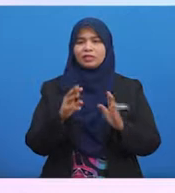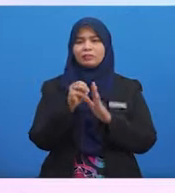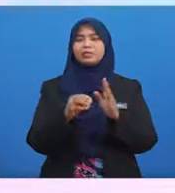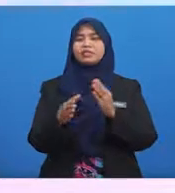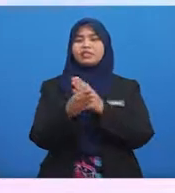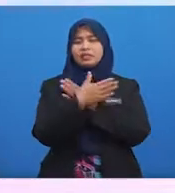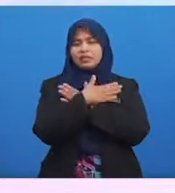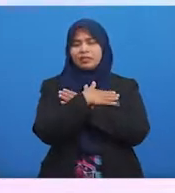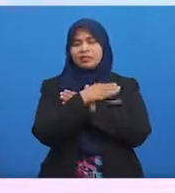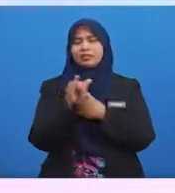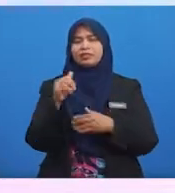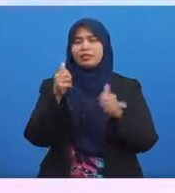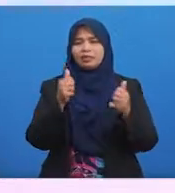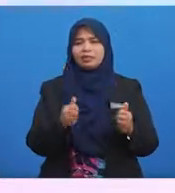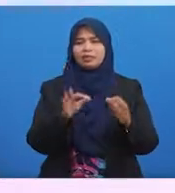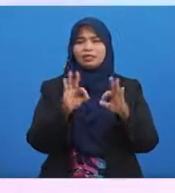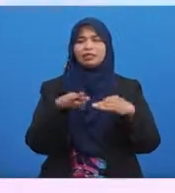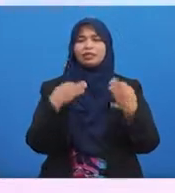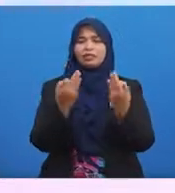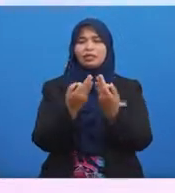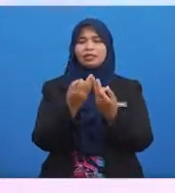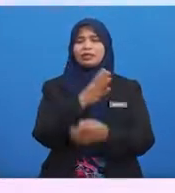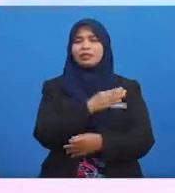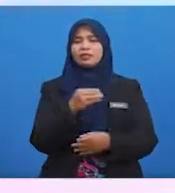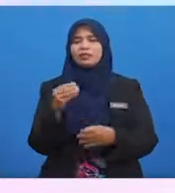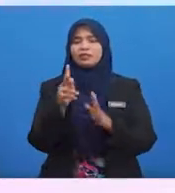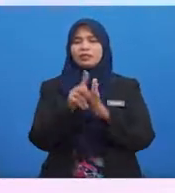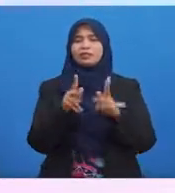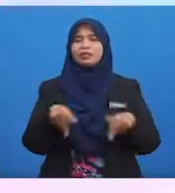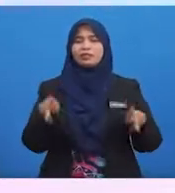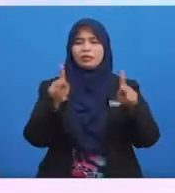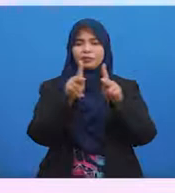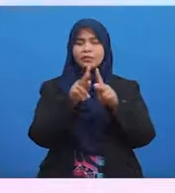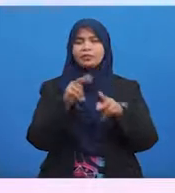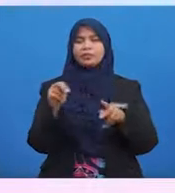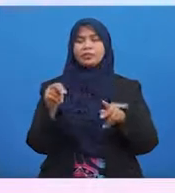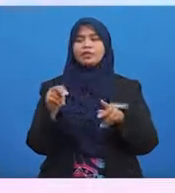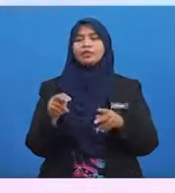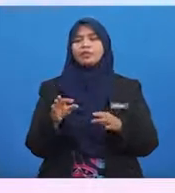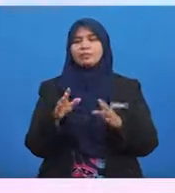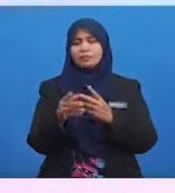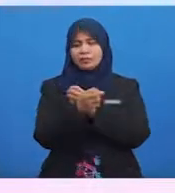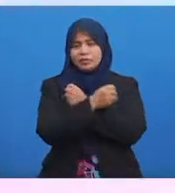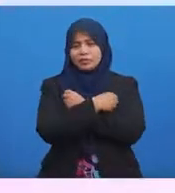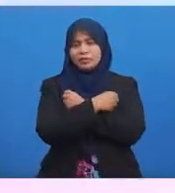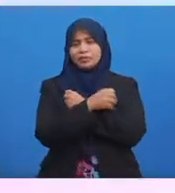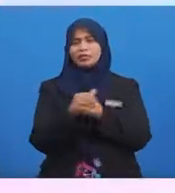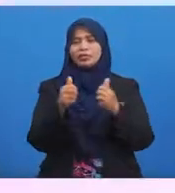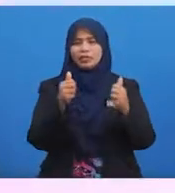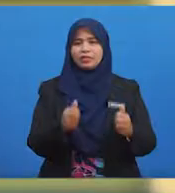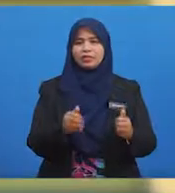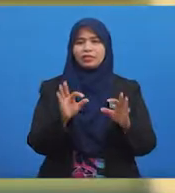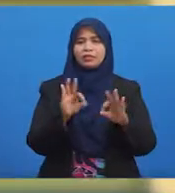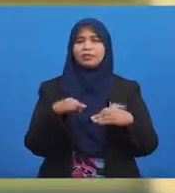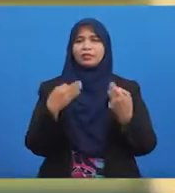menyayangi Khalik keluarga dan kepentingan menyayangi honey keluarga